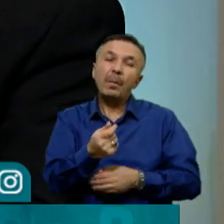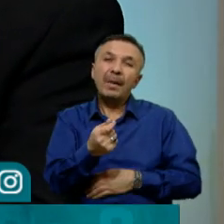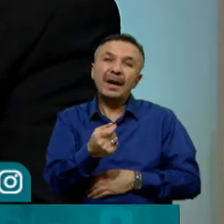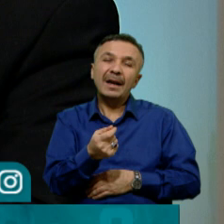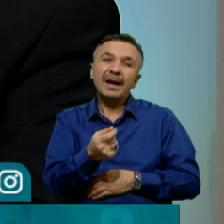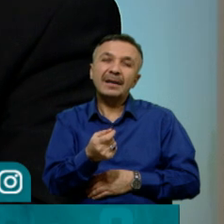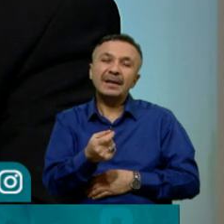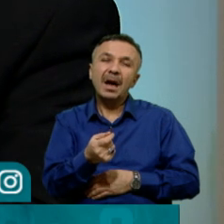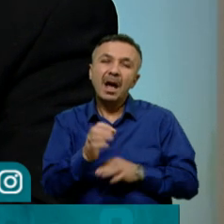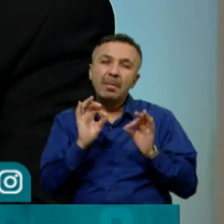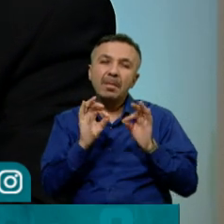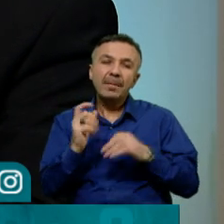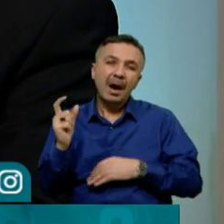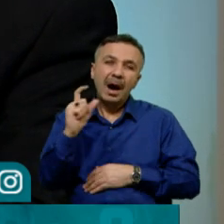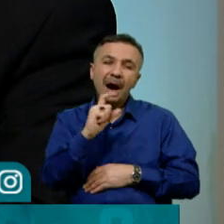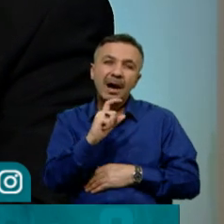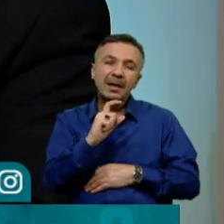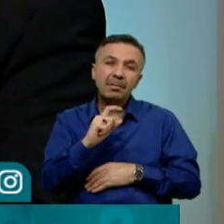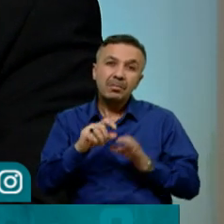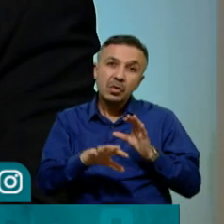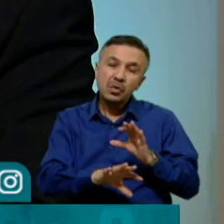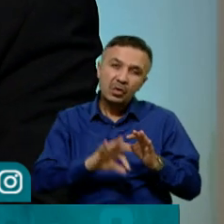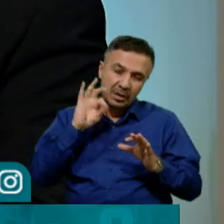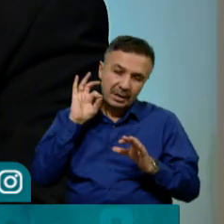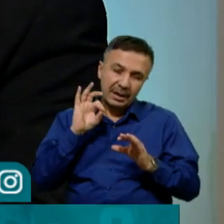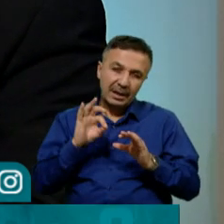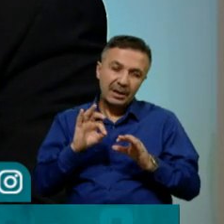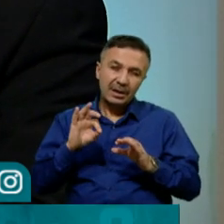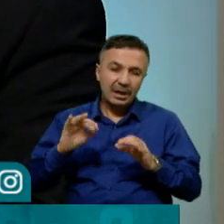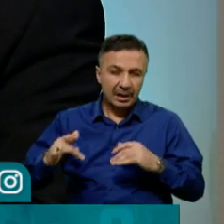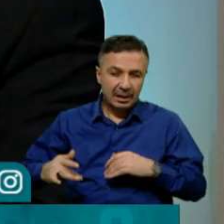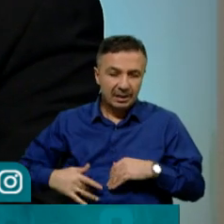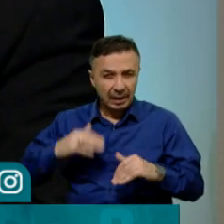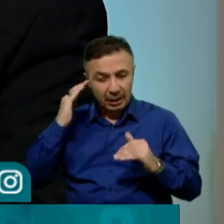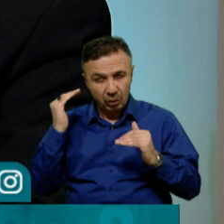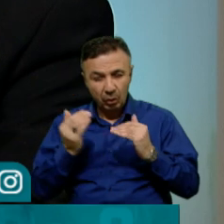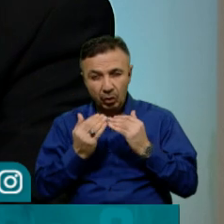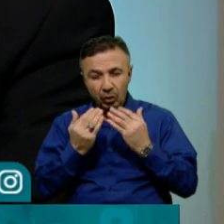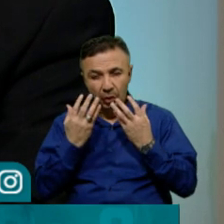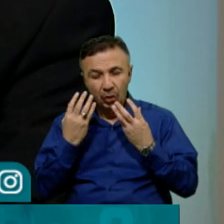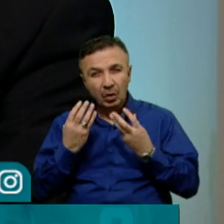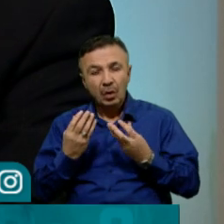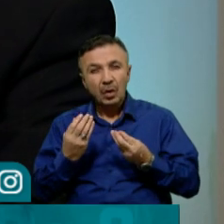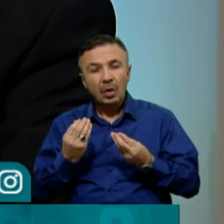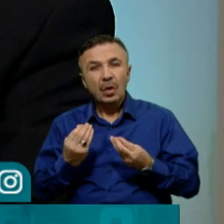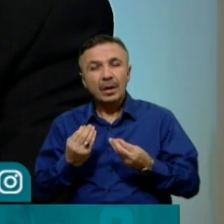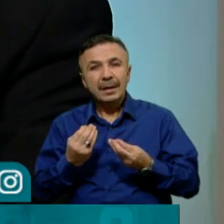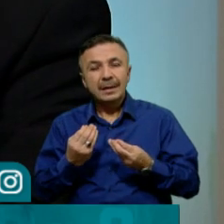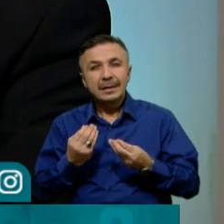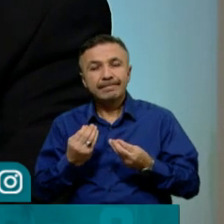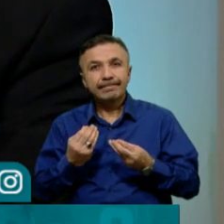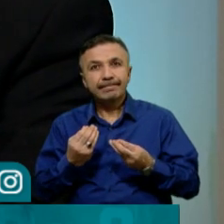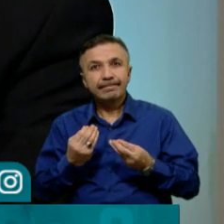daha sonra her ay birisine gel çekilişle veya rıza ya da bak bak çekilişsiz olarak bu